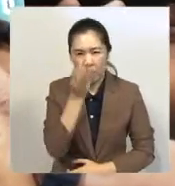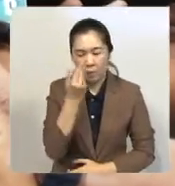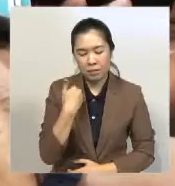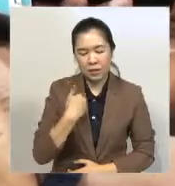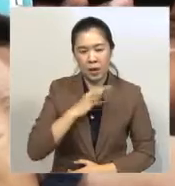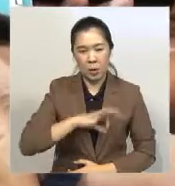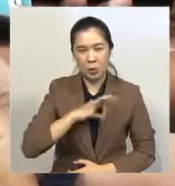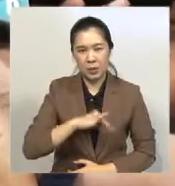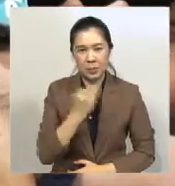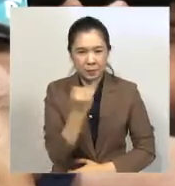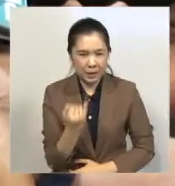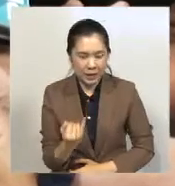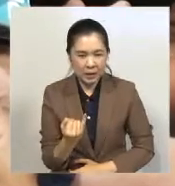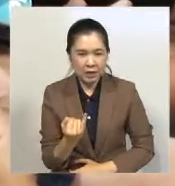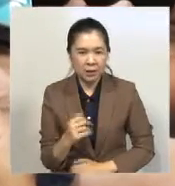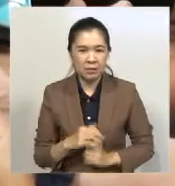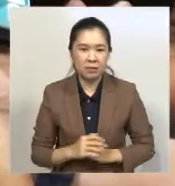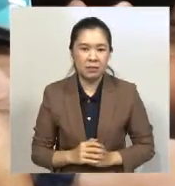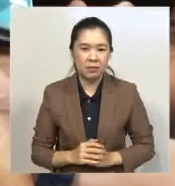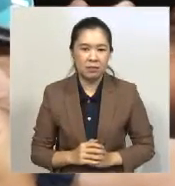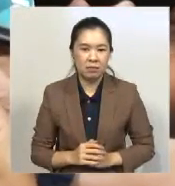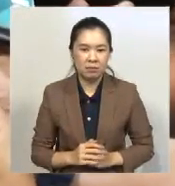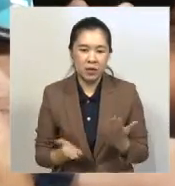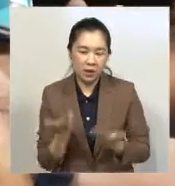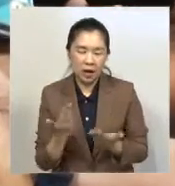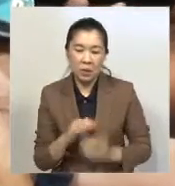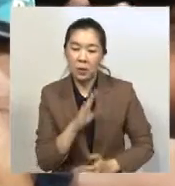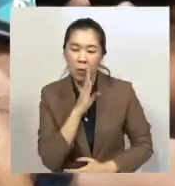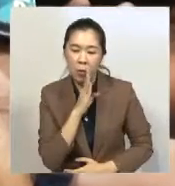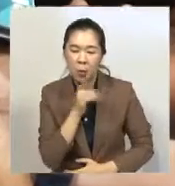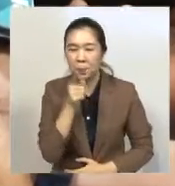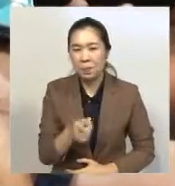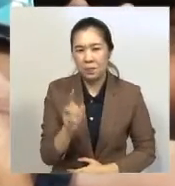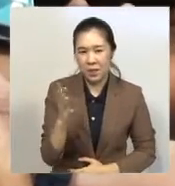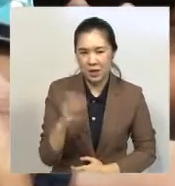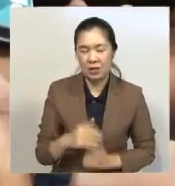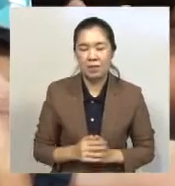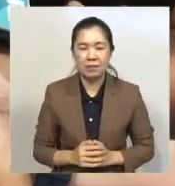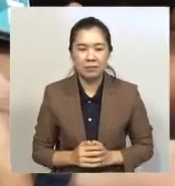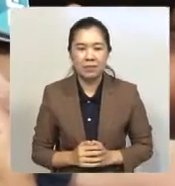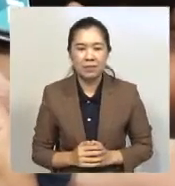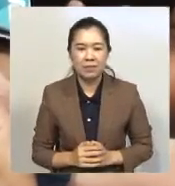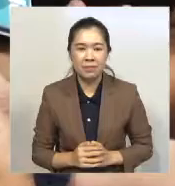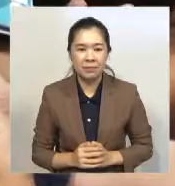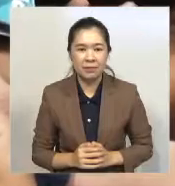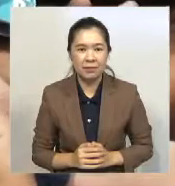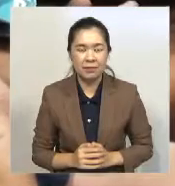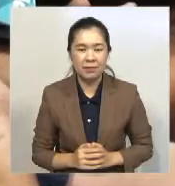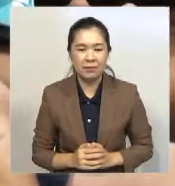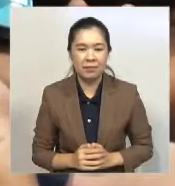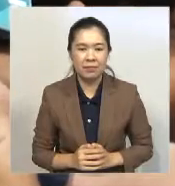ที่ไม่ดีต่อศาลซึ่งอาจจะไม่เป็นความจริงเนี่ยเกณฑ์มันมีแค่นี้